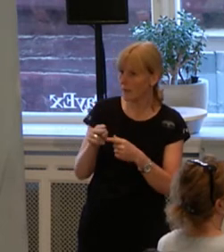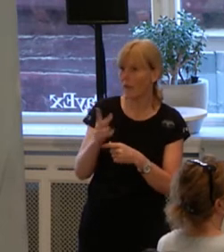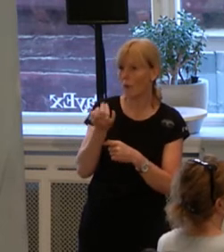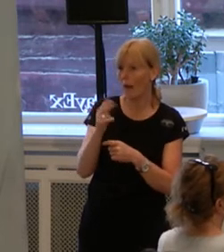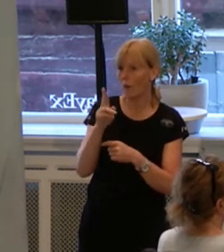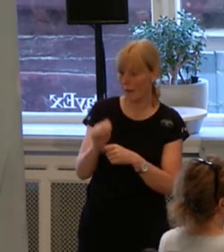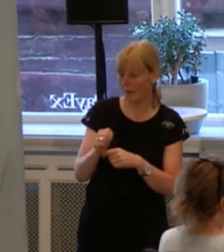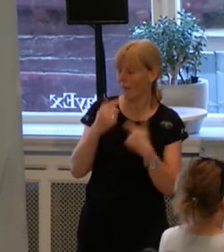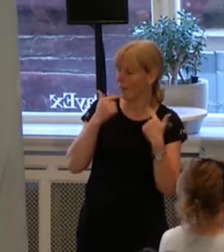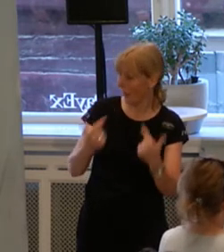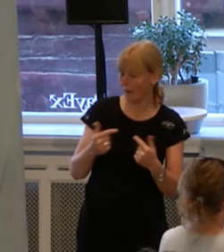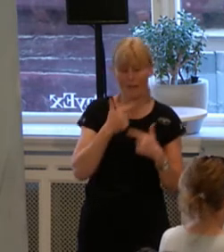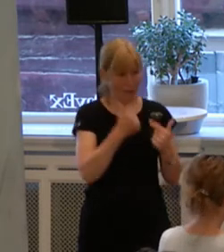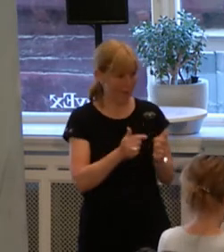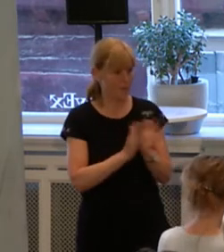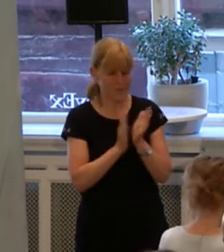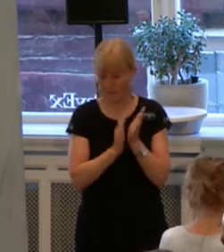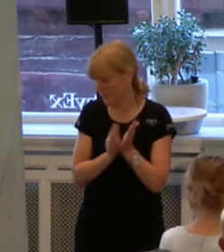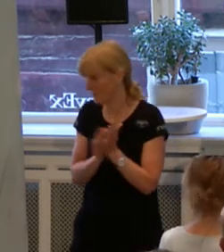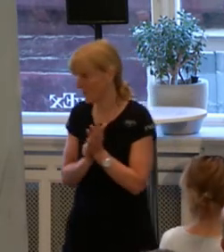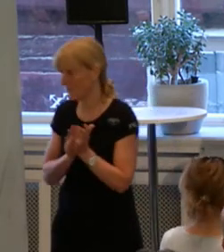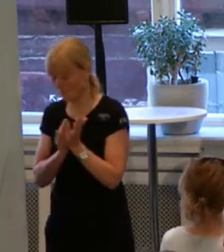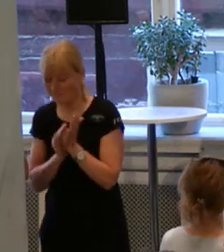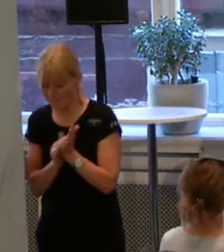Caroline Tandefelt. Ja, tack så mycket. Tack.